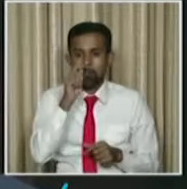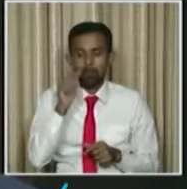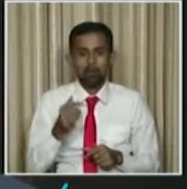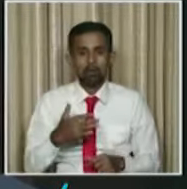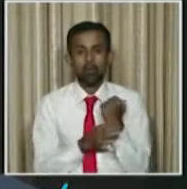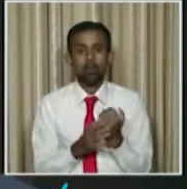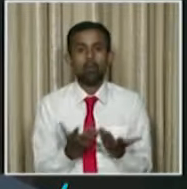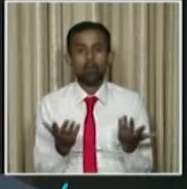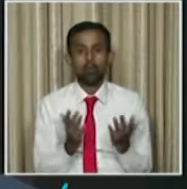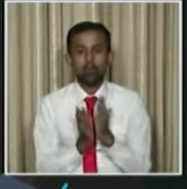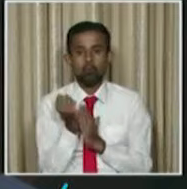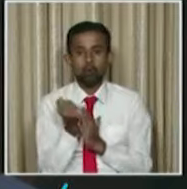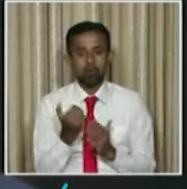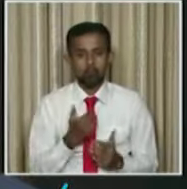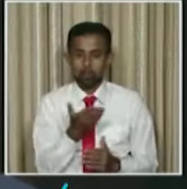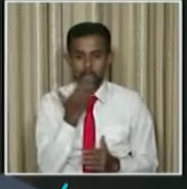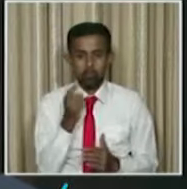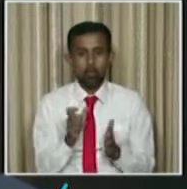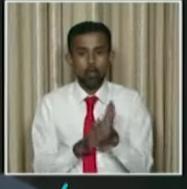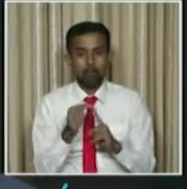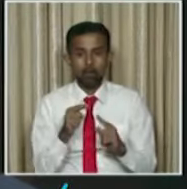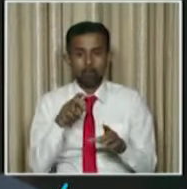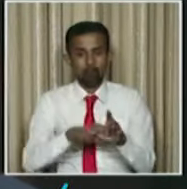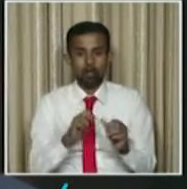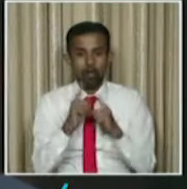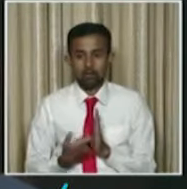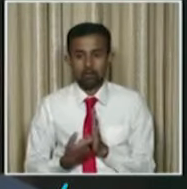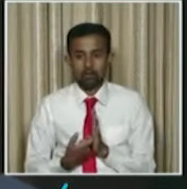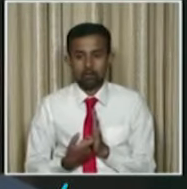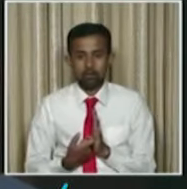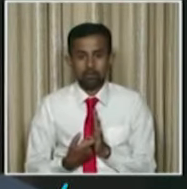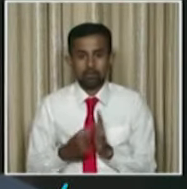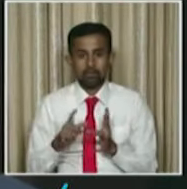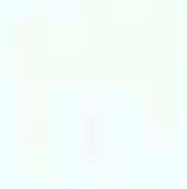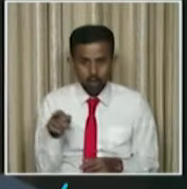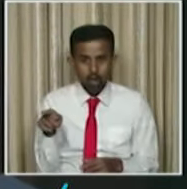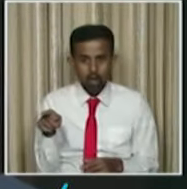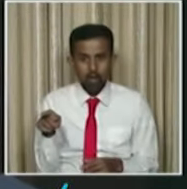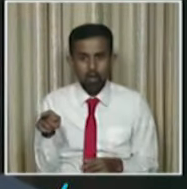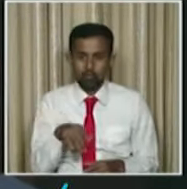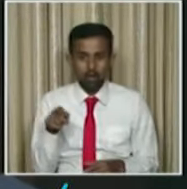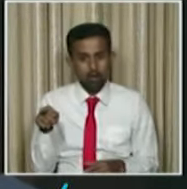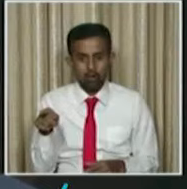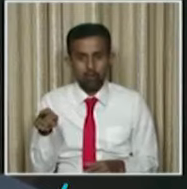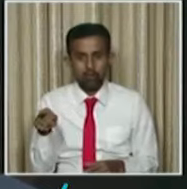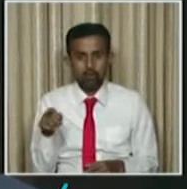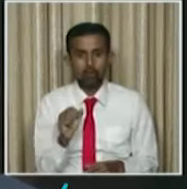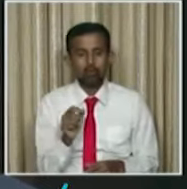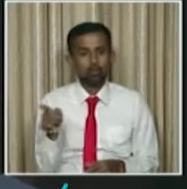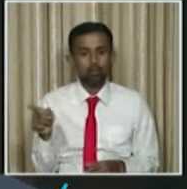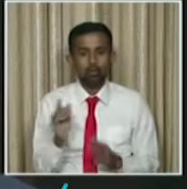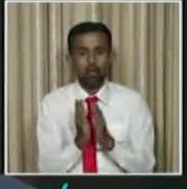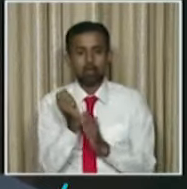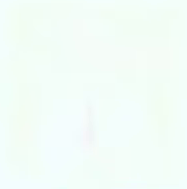මගේ වරප්‍රසාද මට පුළුවන් ද කෝප් එකේ ගිහිල්ලා වාඩි වෙලා කතා කරන්න? නෑ මට තහනම්. කෝප් එකේ සභාපතිතුමා ඒ පුතා නම් මොකද්ද ඔහුට තියෙන